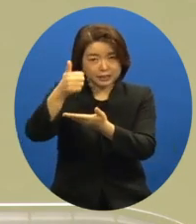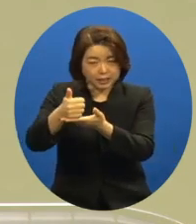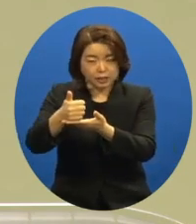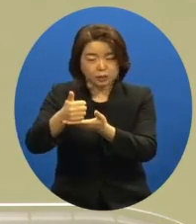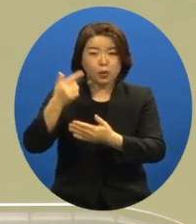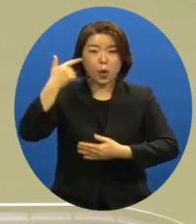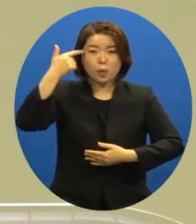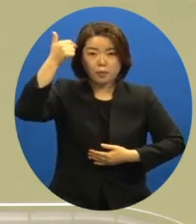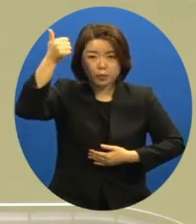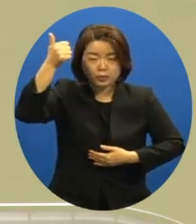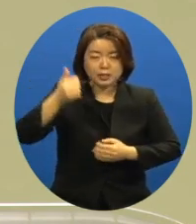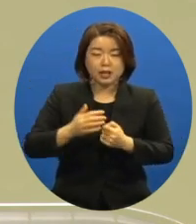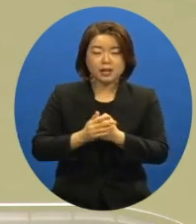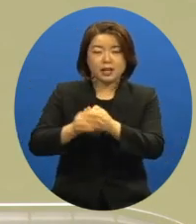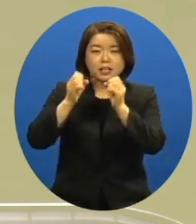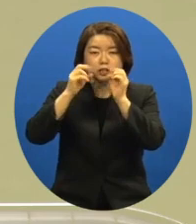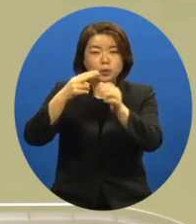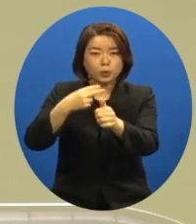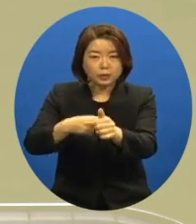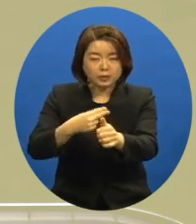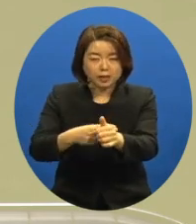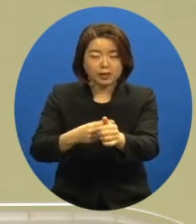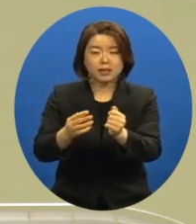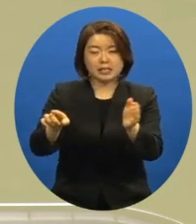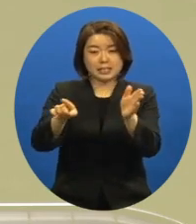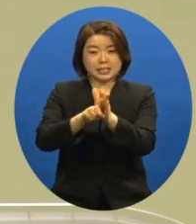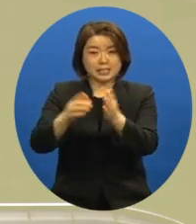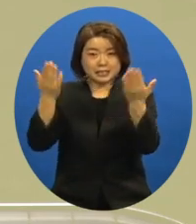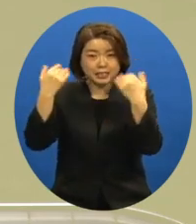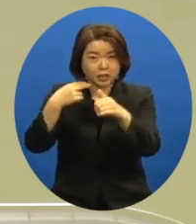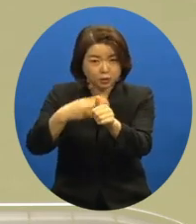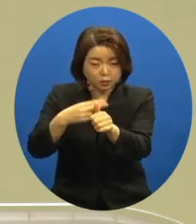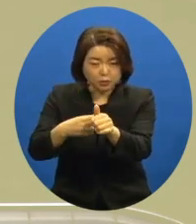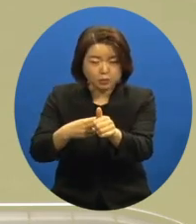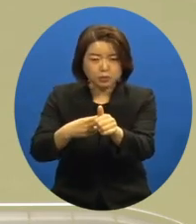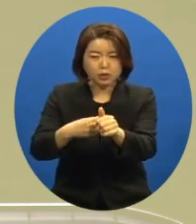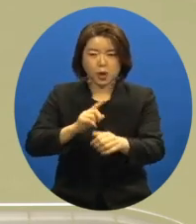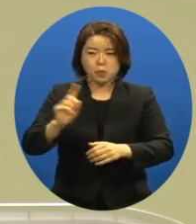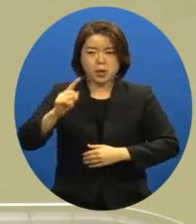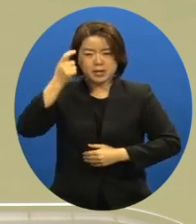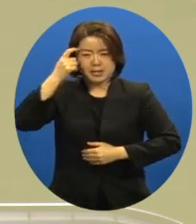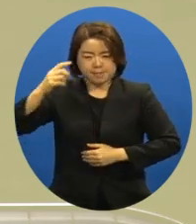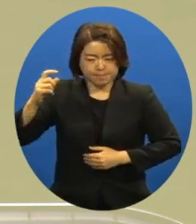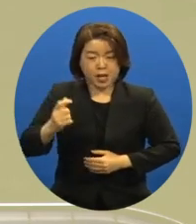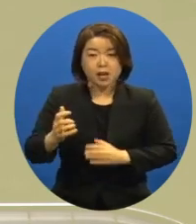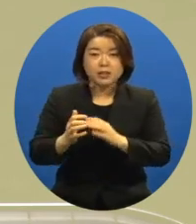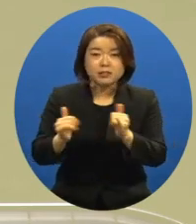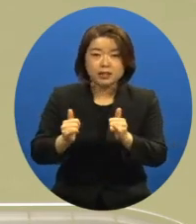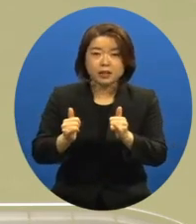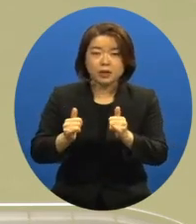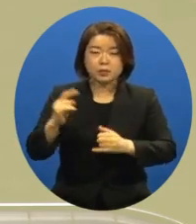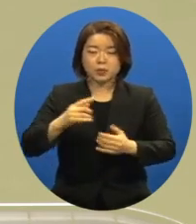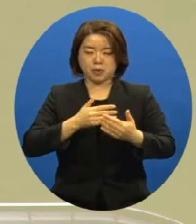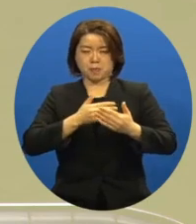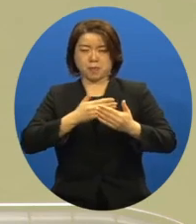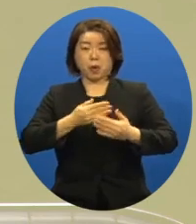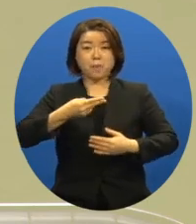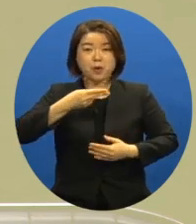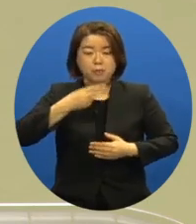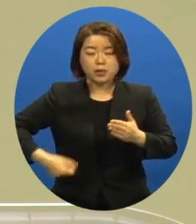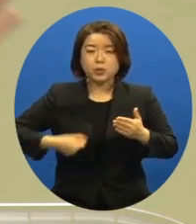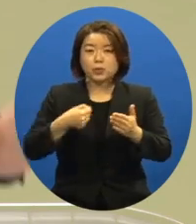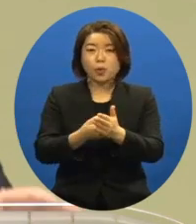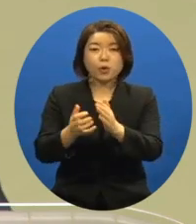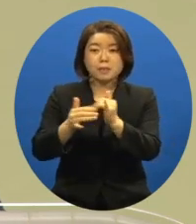또는 목사나 선교사나 신학교 교수나 무슨 의지가 강한 사람이나 뭐 겁이 없는 용감한